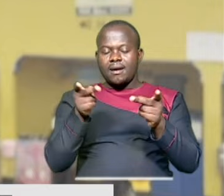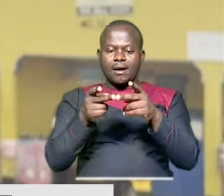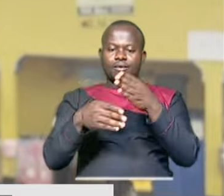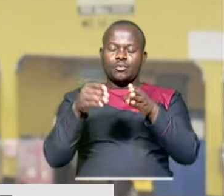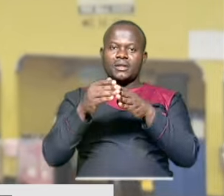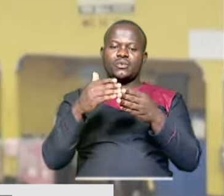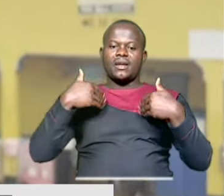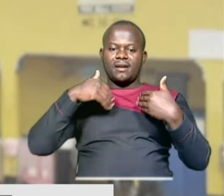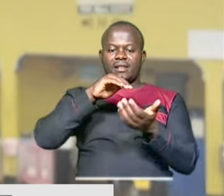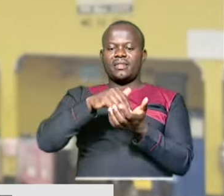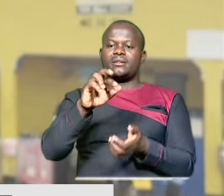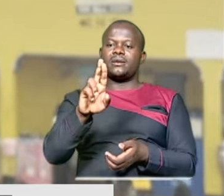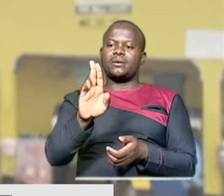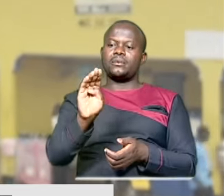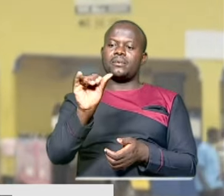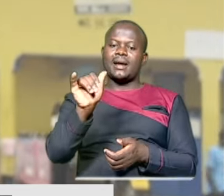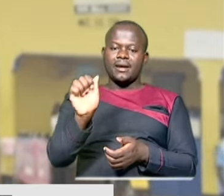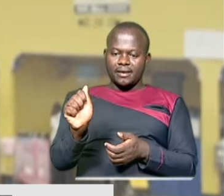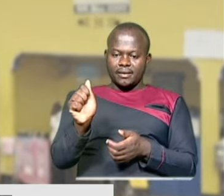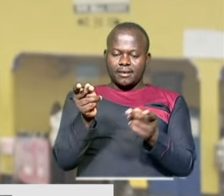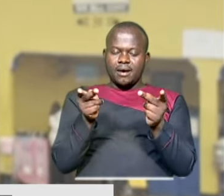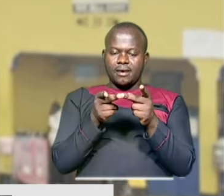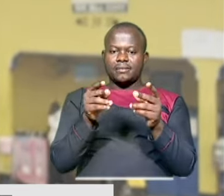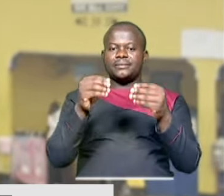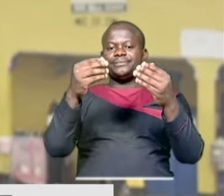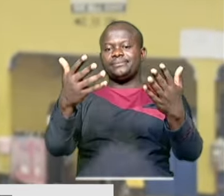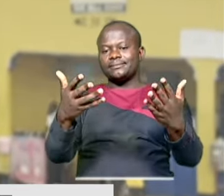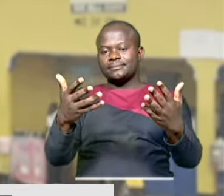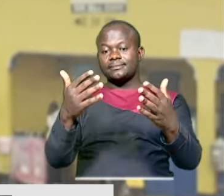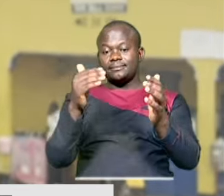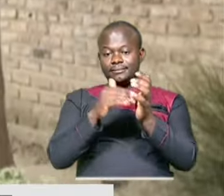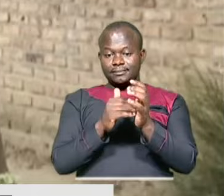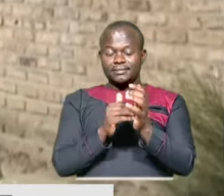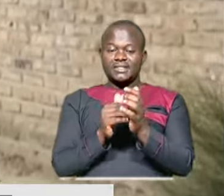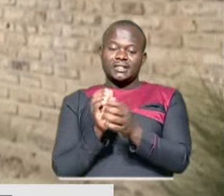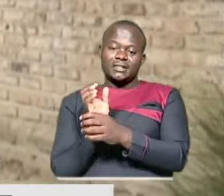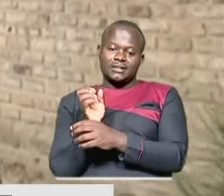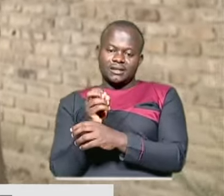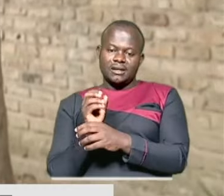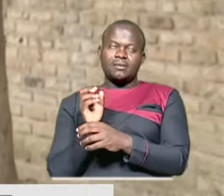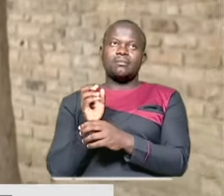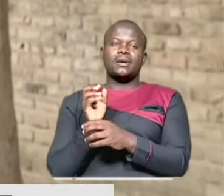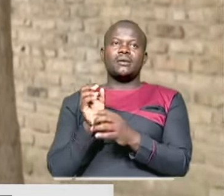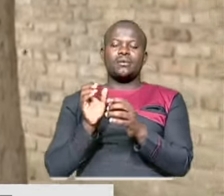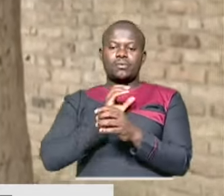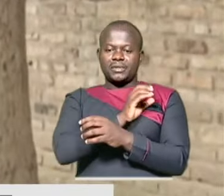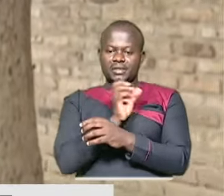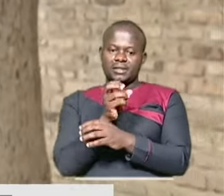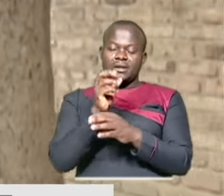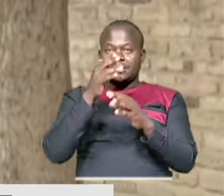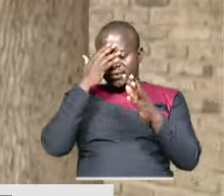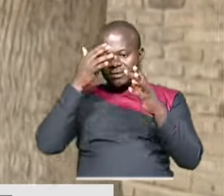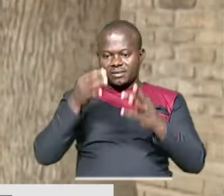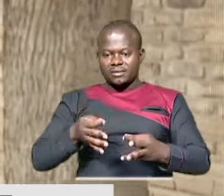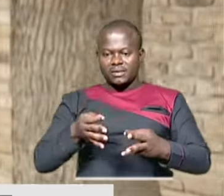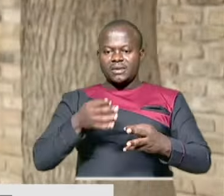de Sante ya Rubaya aho rero baguraniwe ndetse n'inama njyanama y'icyo gihe yabifasheho umwanzuro